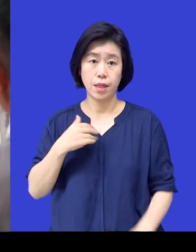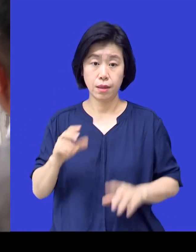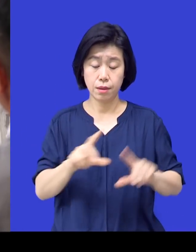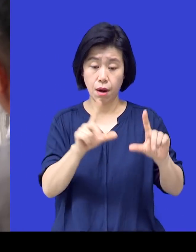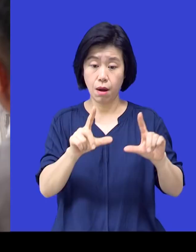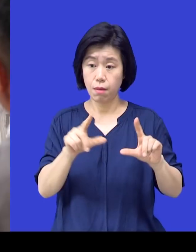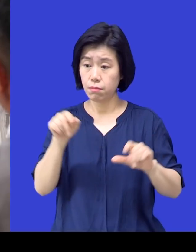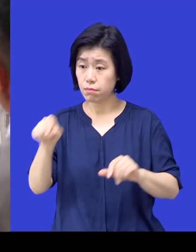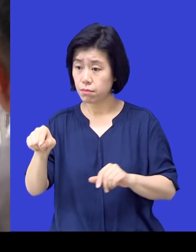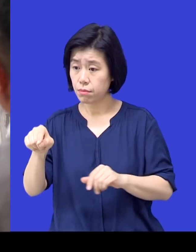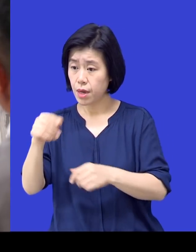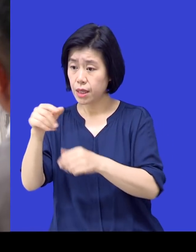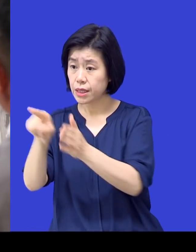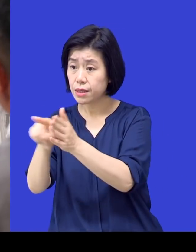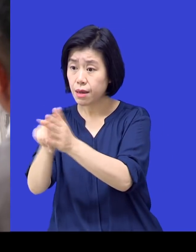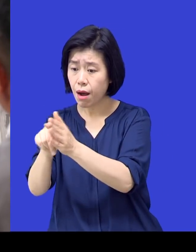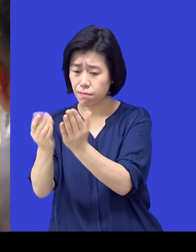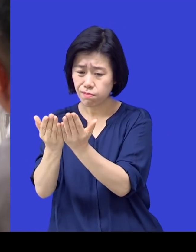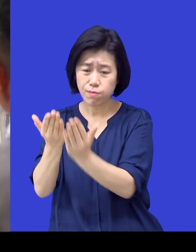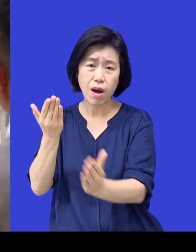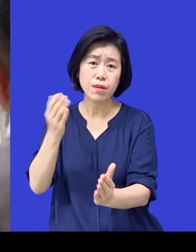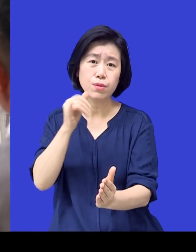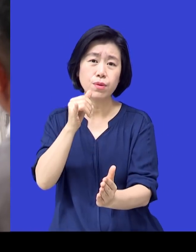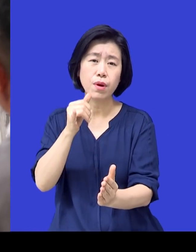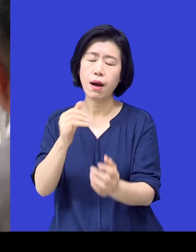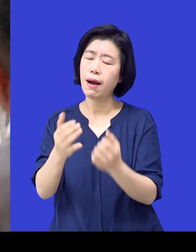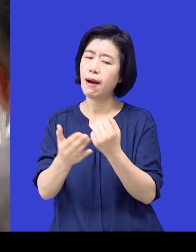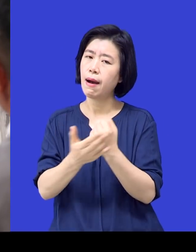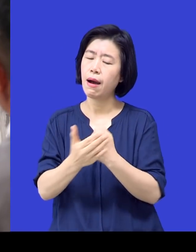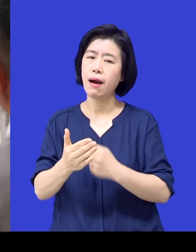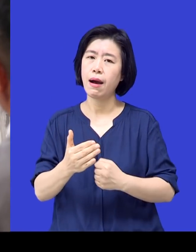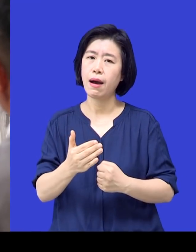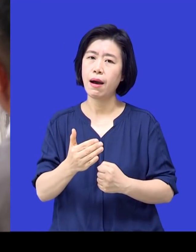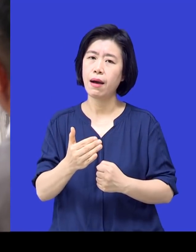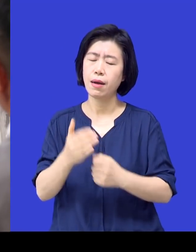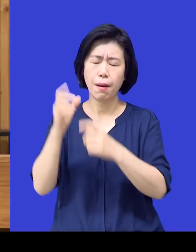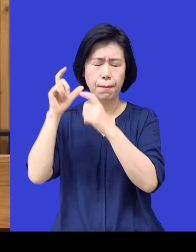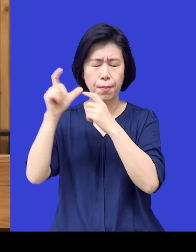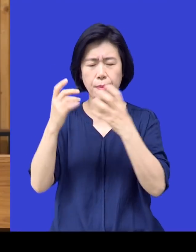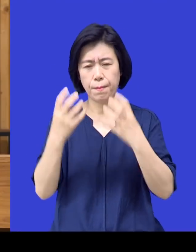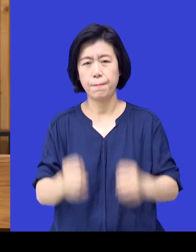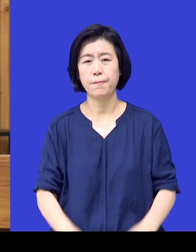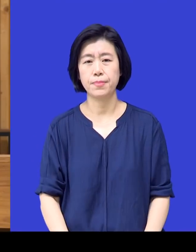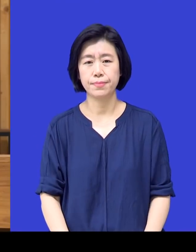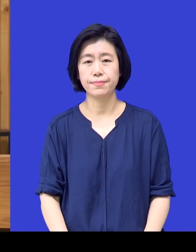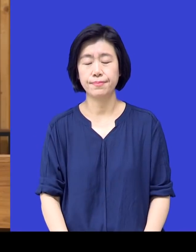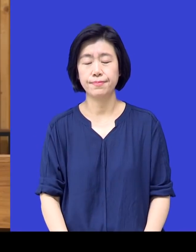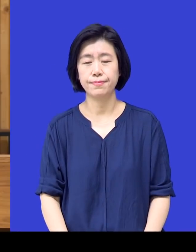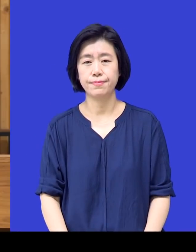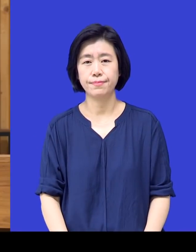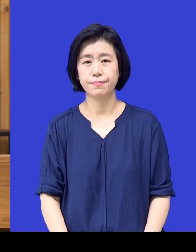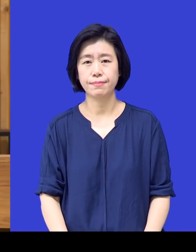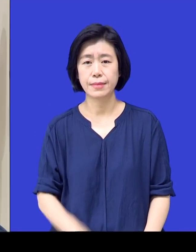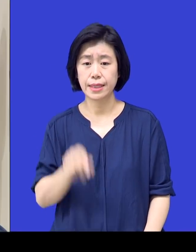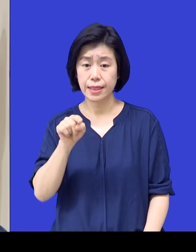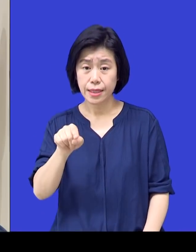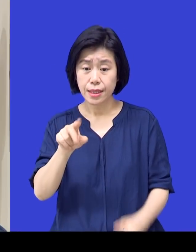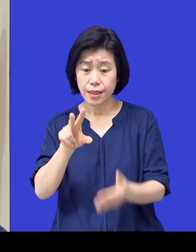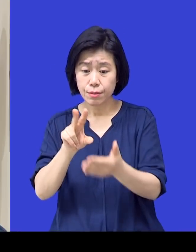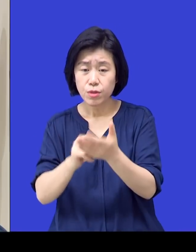신앙은 무엇인가? 예. 그 저의 삶과 듣는 것에 대한 괴리감, 이것에 있어서